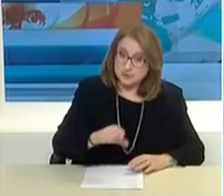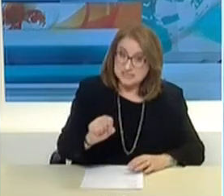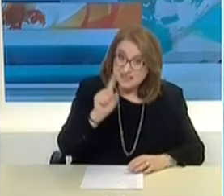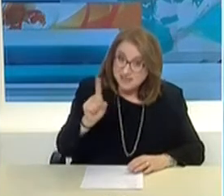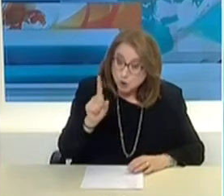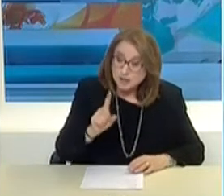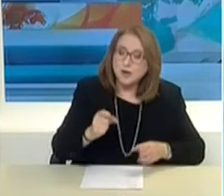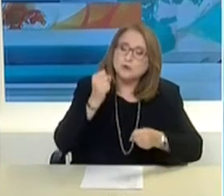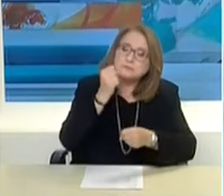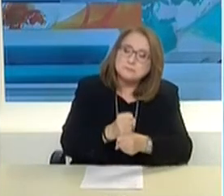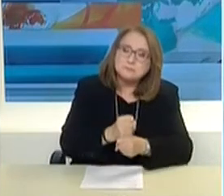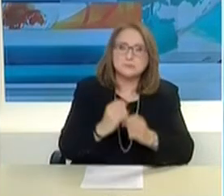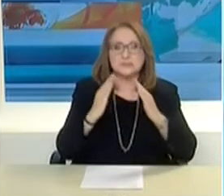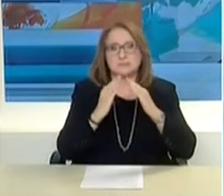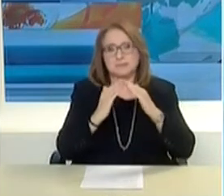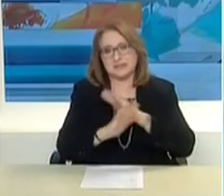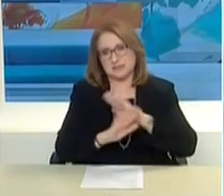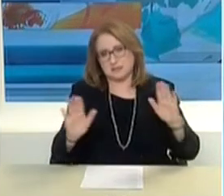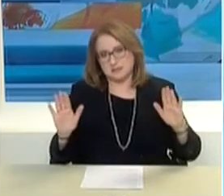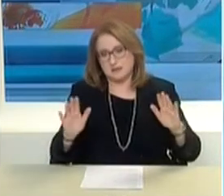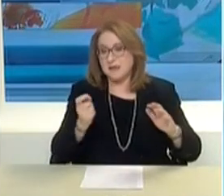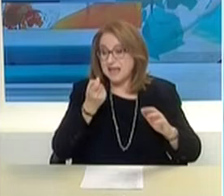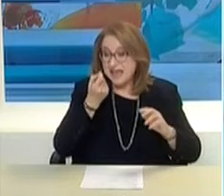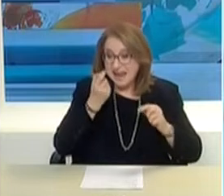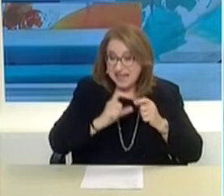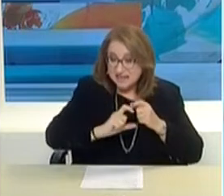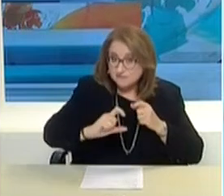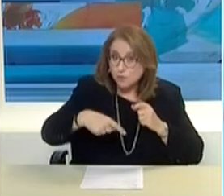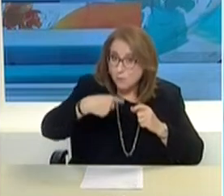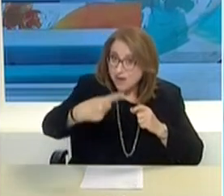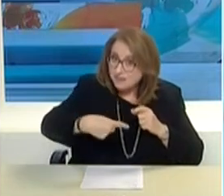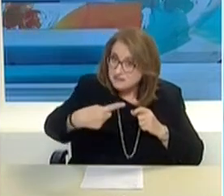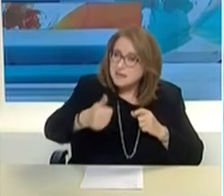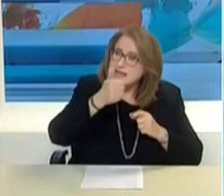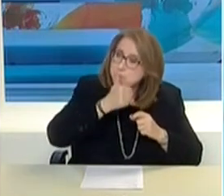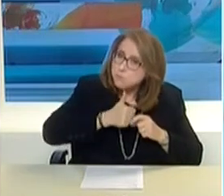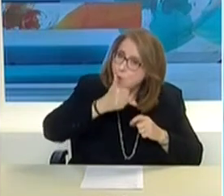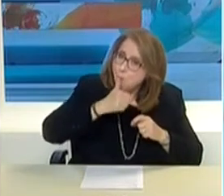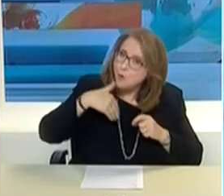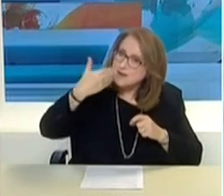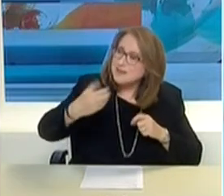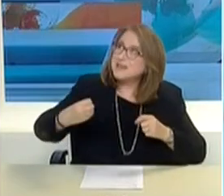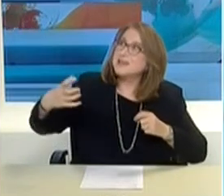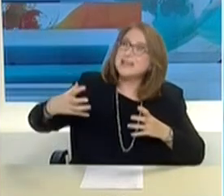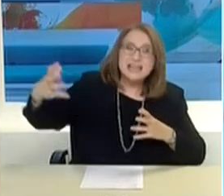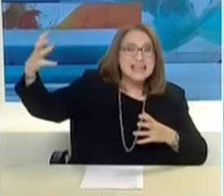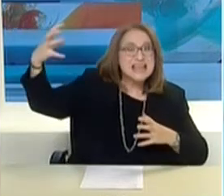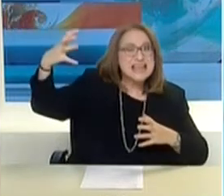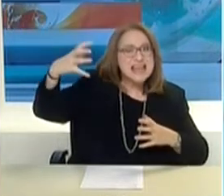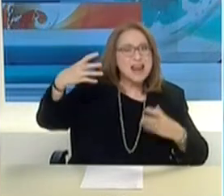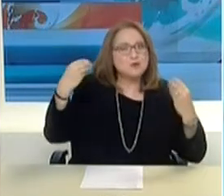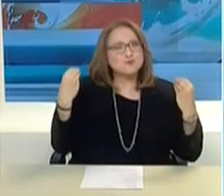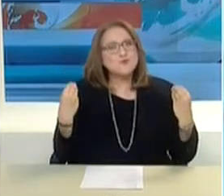Για να μπορέσουμε σε λίγες εβδομάδες να απολαύσουμε τις ηλιόλουστες μέρες που έρχονται, παρέα με όλα τα αγαπημένα μας